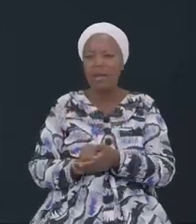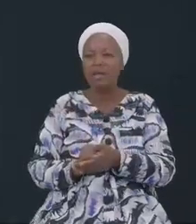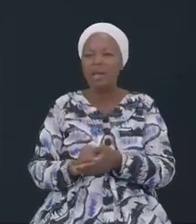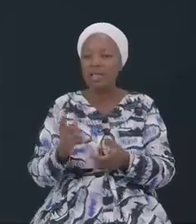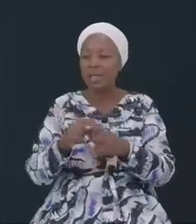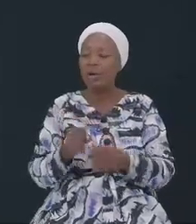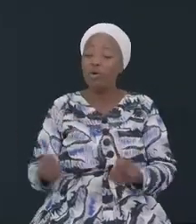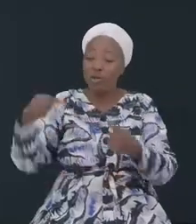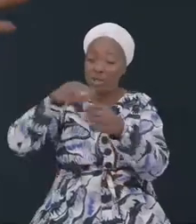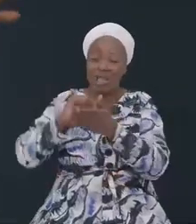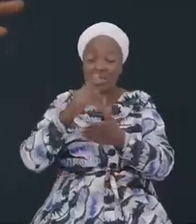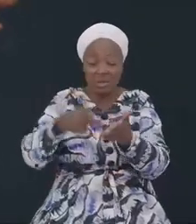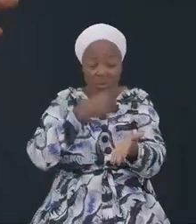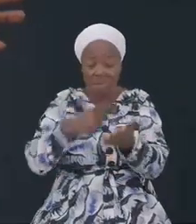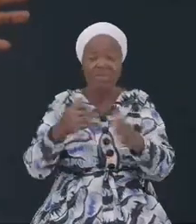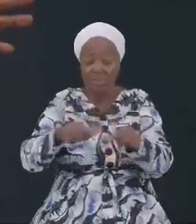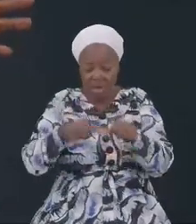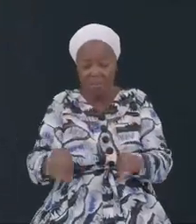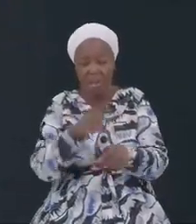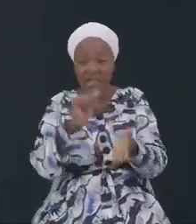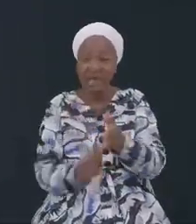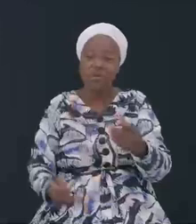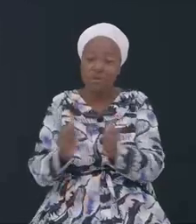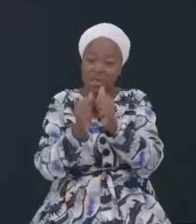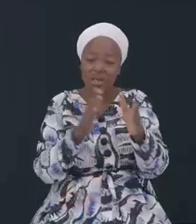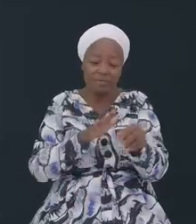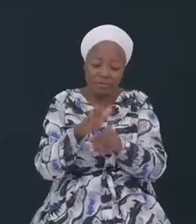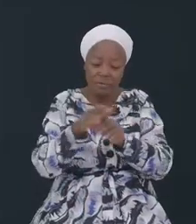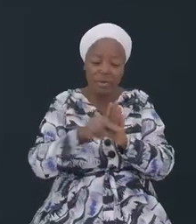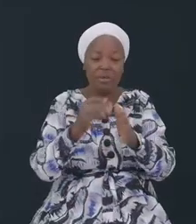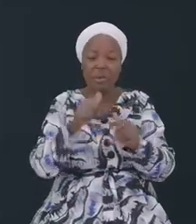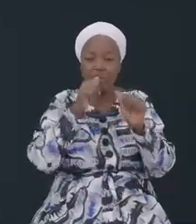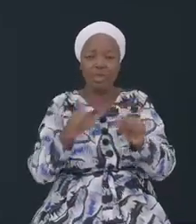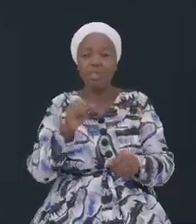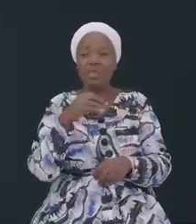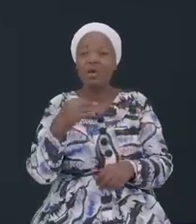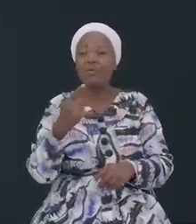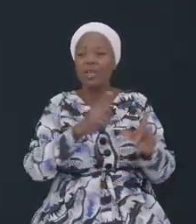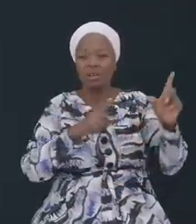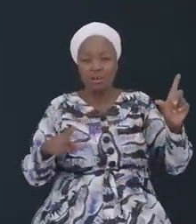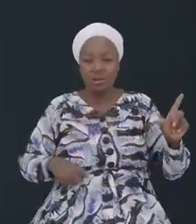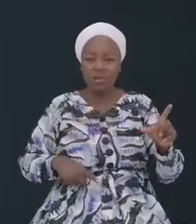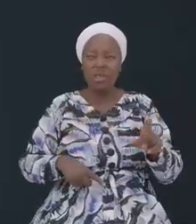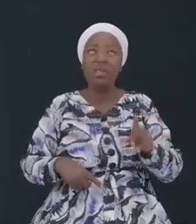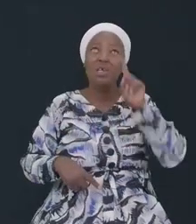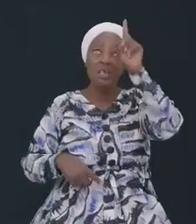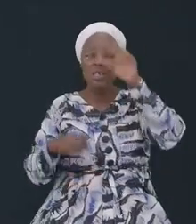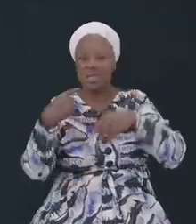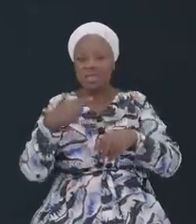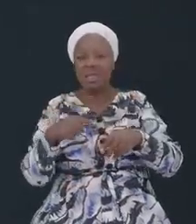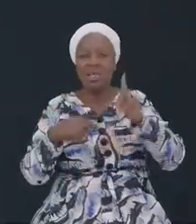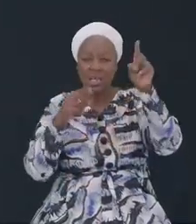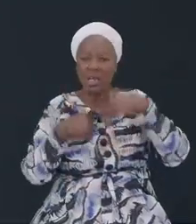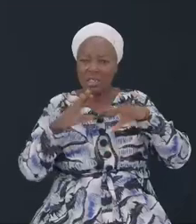tu vas rester comme ça. Sans l'accomplissement de la bénédiction de Dieu, du Seigneur, il dit, il nous a donné